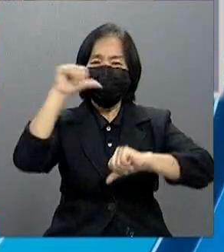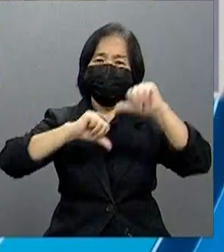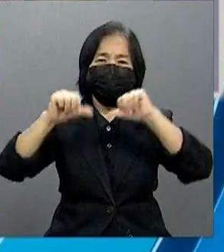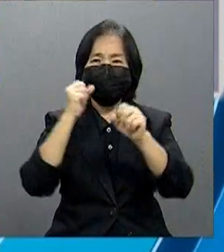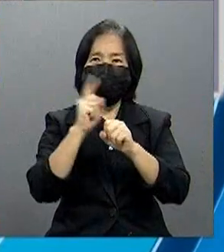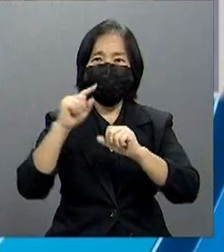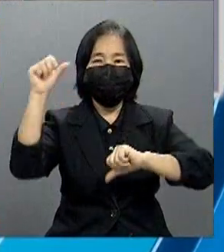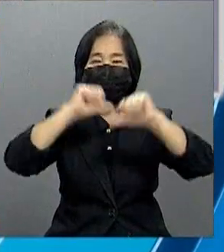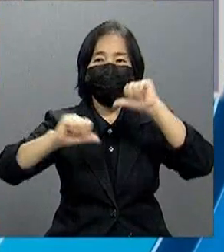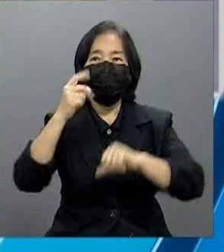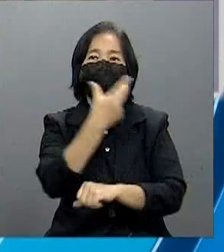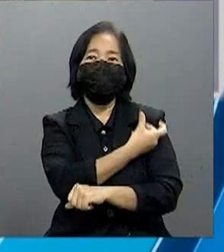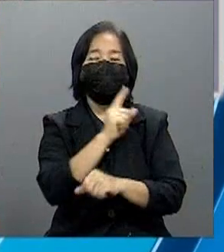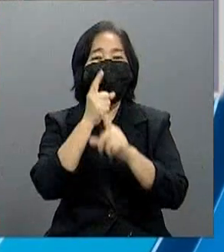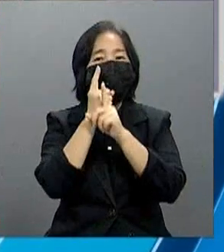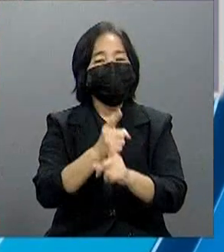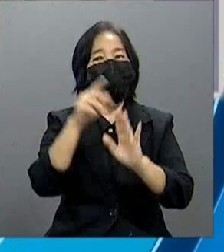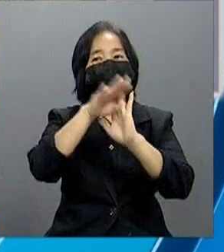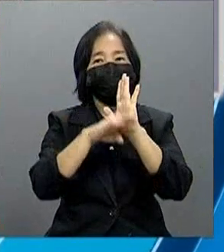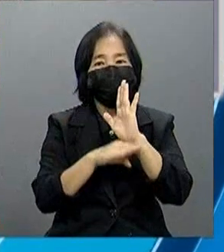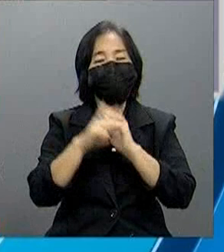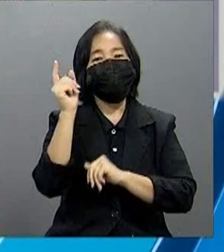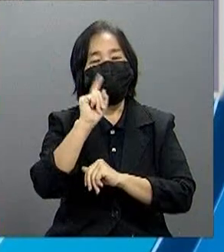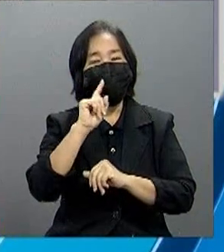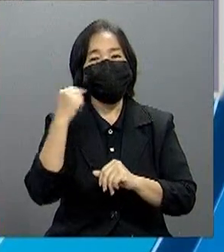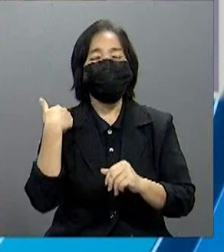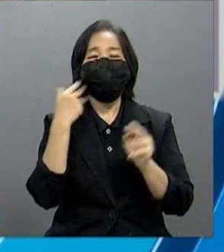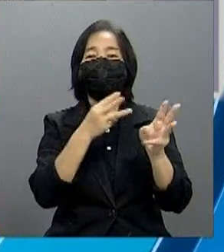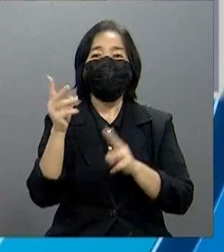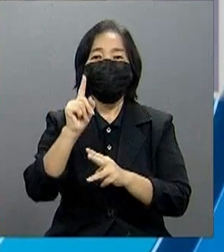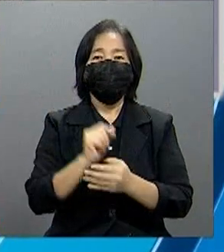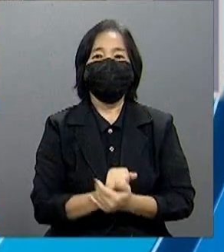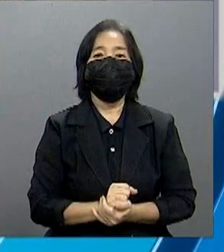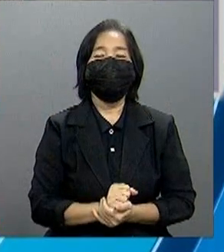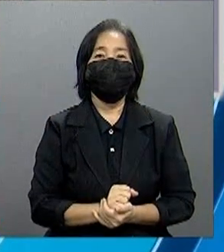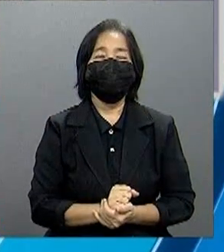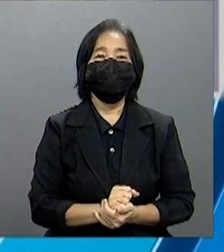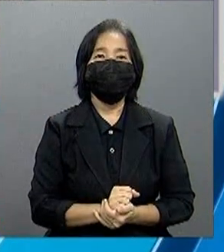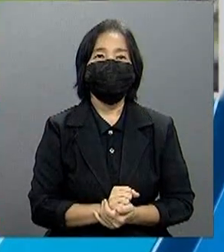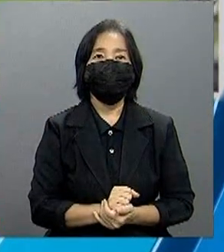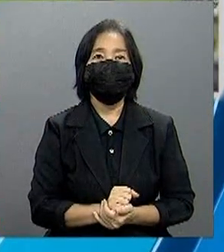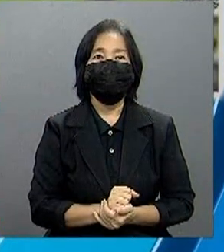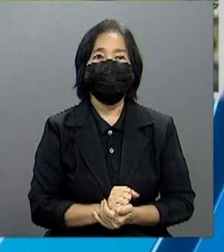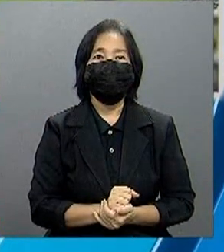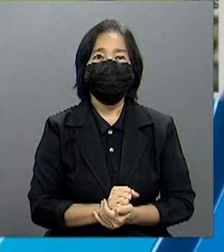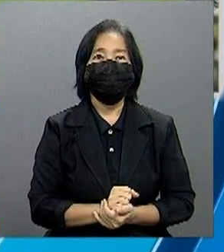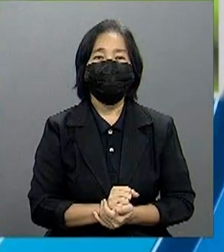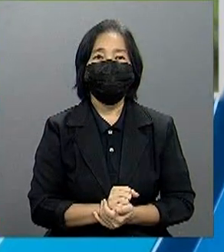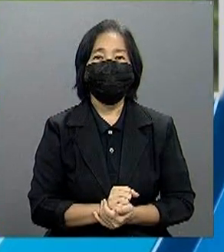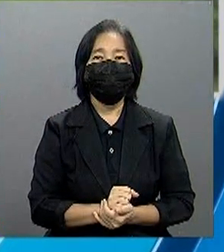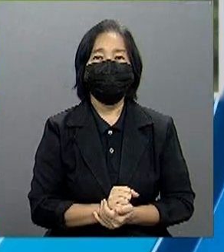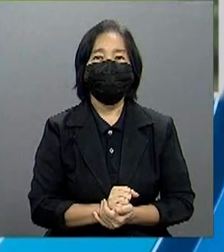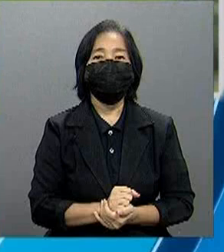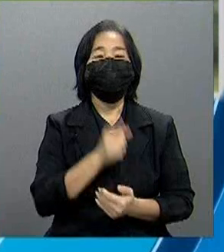ขั้นตอนแล้วก็เรื่องของเทคนิคในการใช้เนี่ยมันเป็นยังไงฮะ ใช่ครับอธิบาย ง่ายๆนะครับก็คือปกติร่างกายเรา